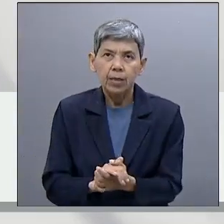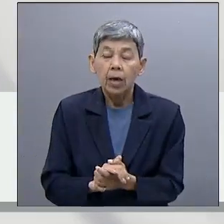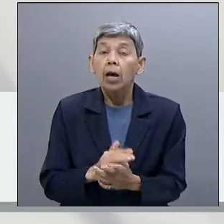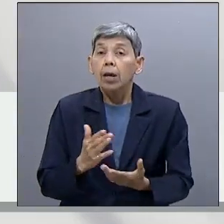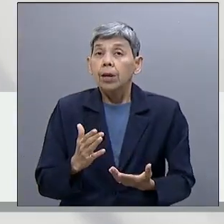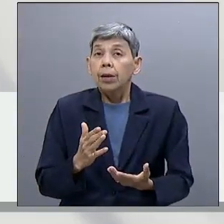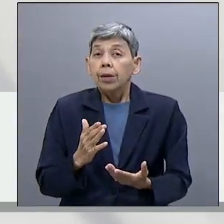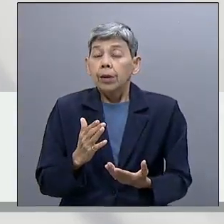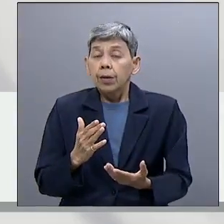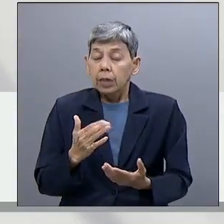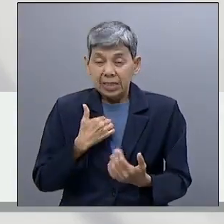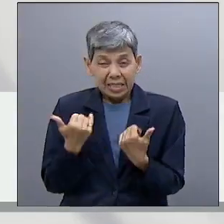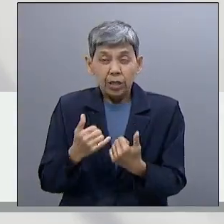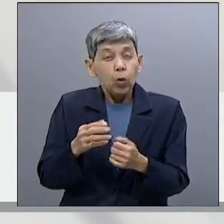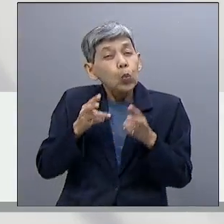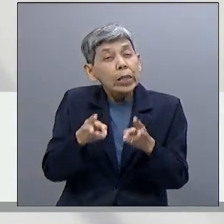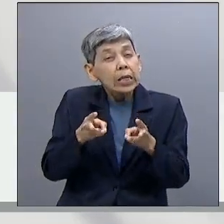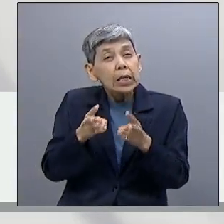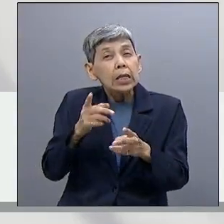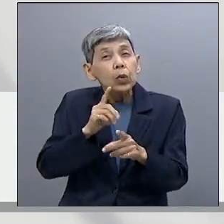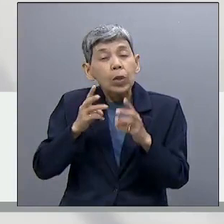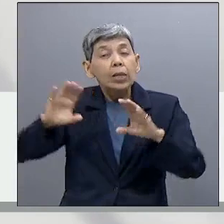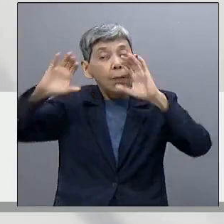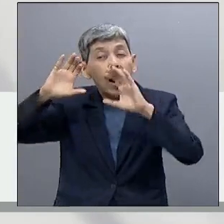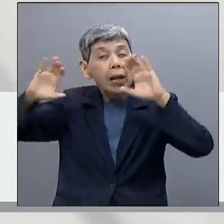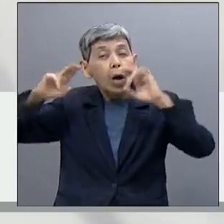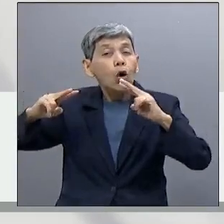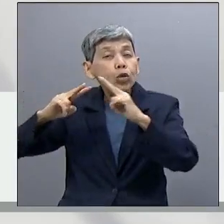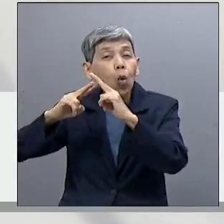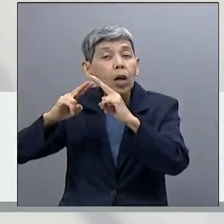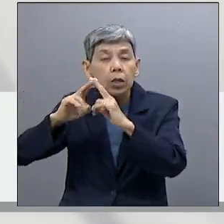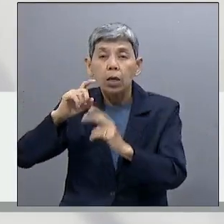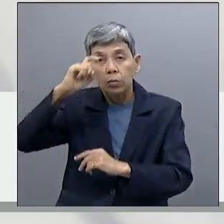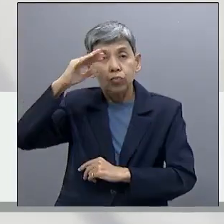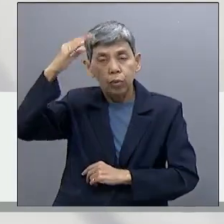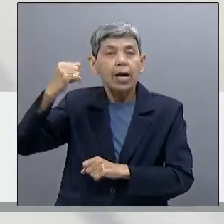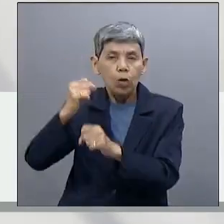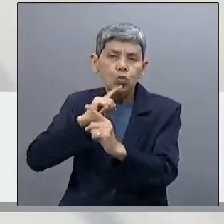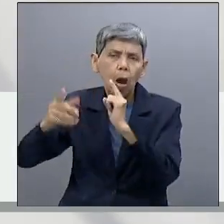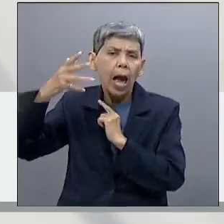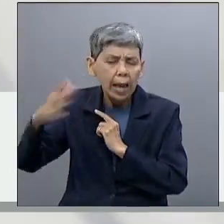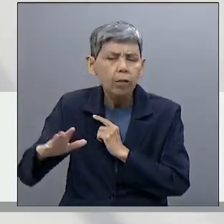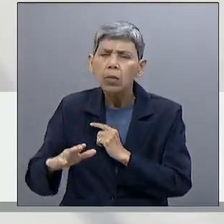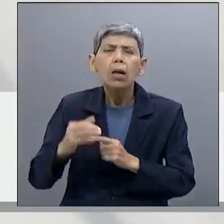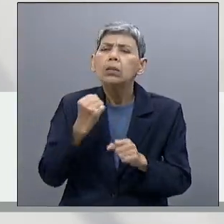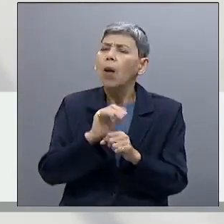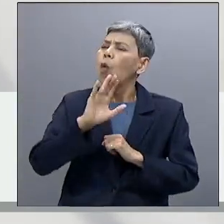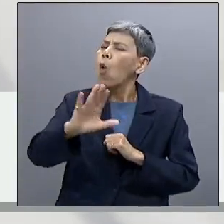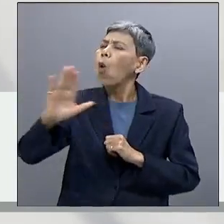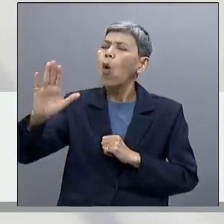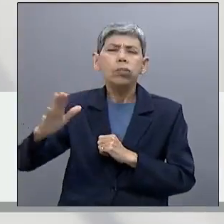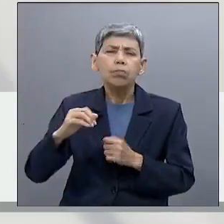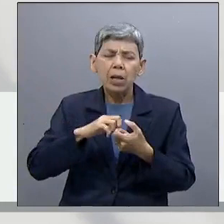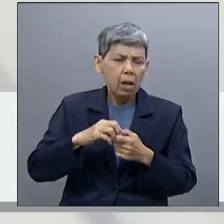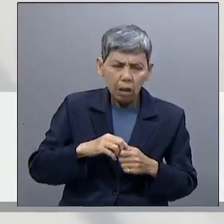ว่าทางอื่นทางรัฐบาลนะฮะท่านเศรษฐาก็ไปแล้วมันก็ไม่ทับซ้ อ นใช่ไหมมันไม่ทับ